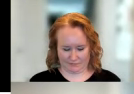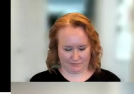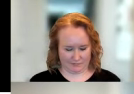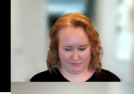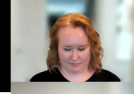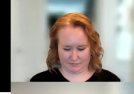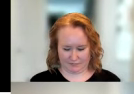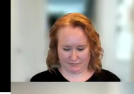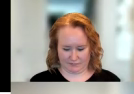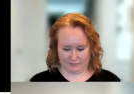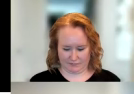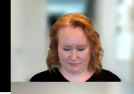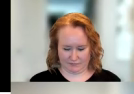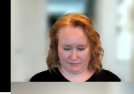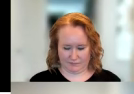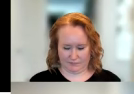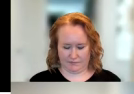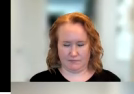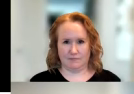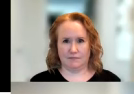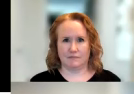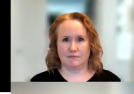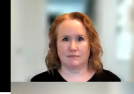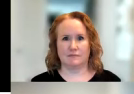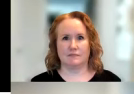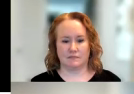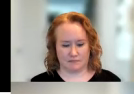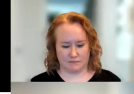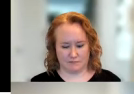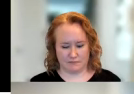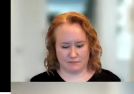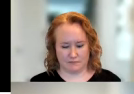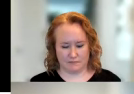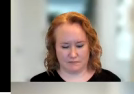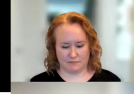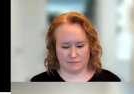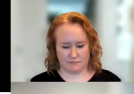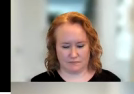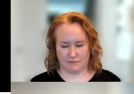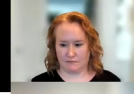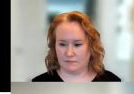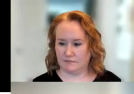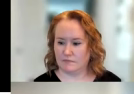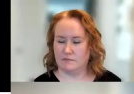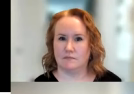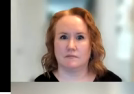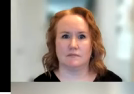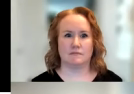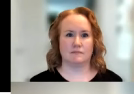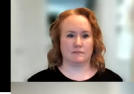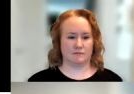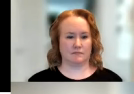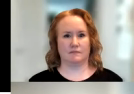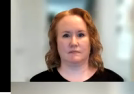med det materielle innholdet I tilgjengelighetsdirektivet. Og helt innledningsvis så skal vi se litt på bakgrunnen for vedtakelsen